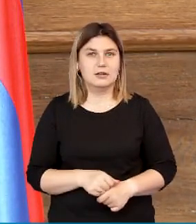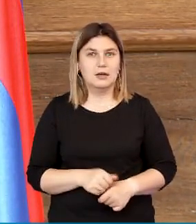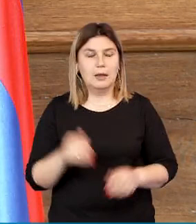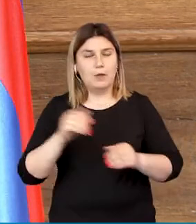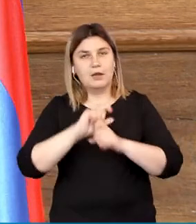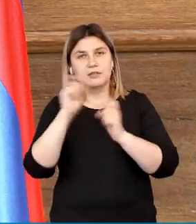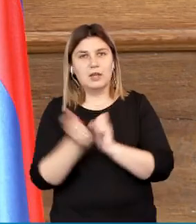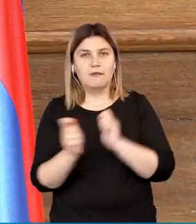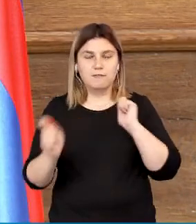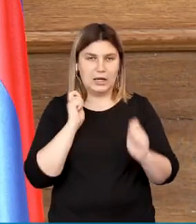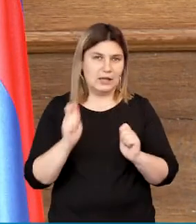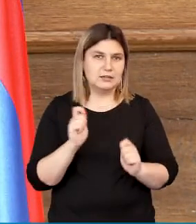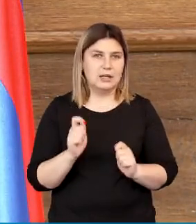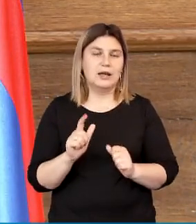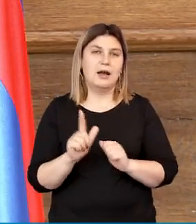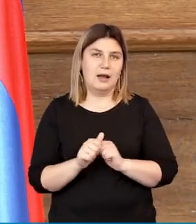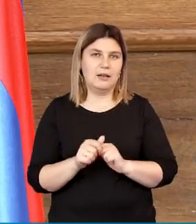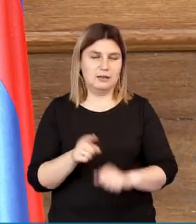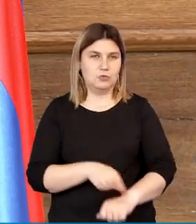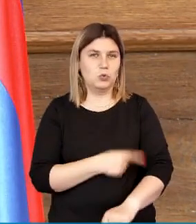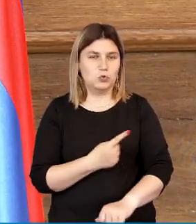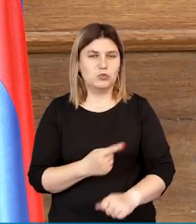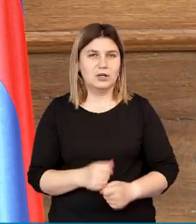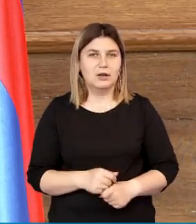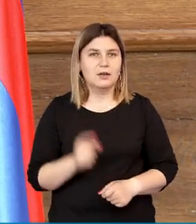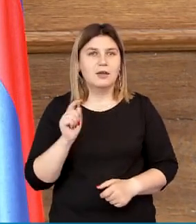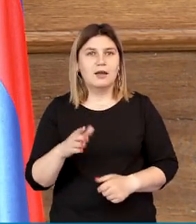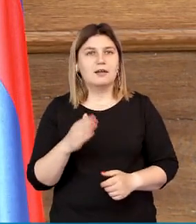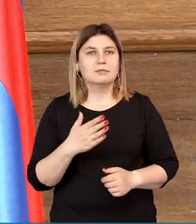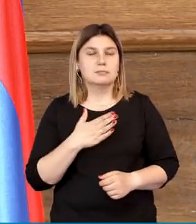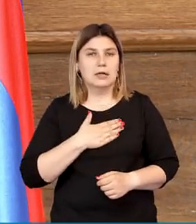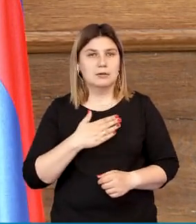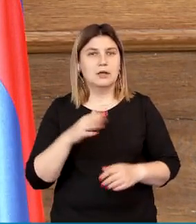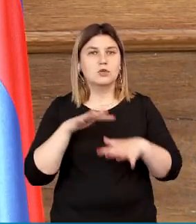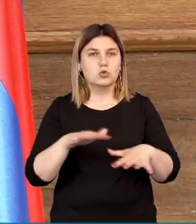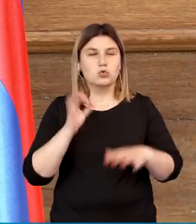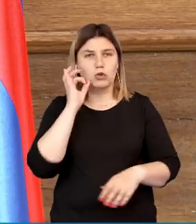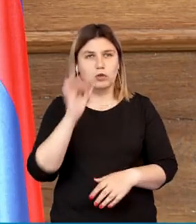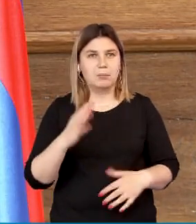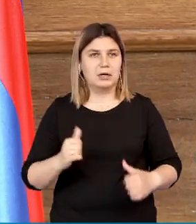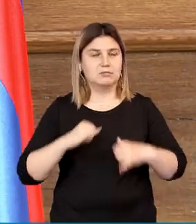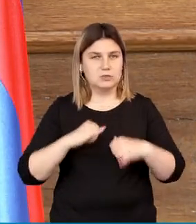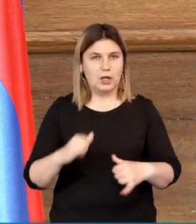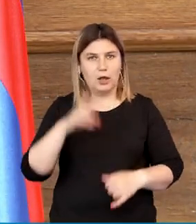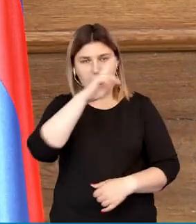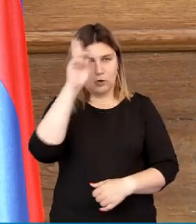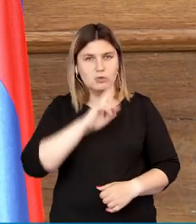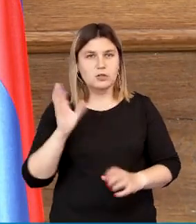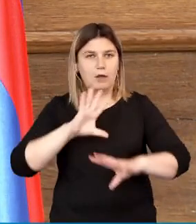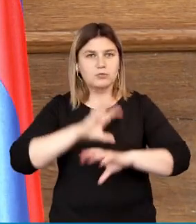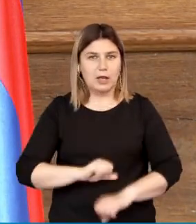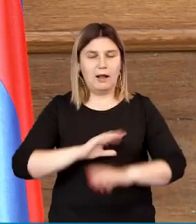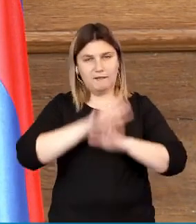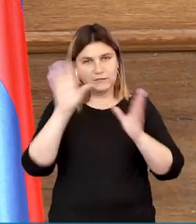całkowicie wakacje, ale jednak trochę dłuższe, więc dużo dobrej energii, rodzicom cierpliwości, a nam